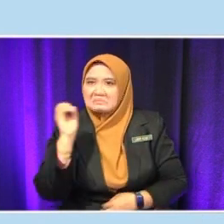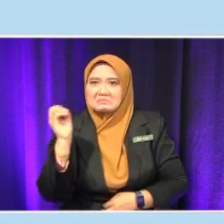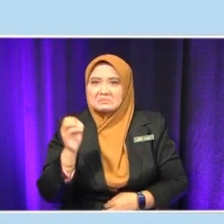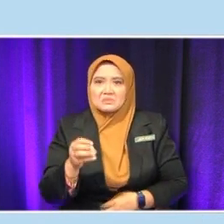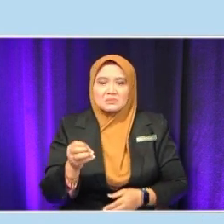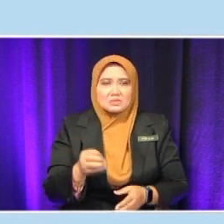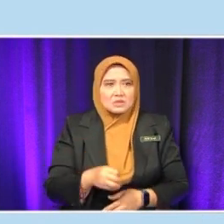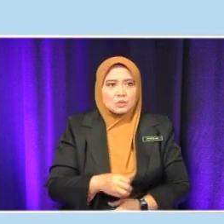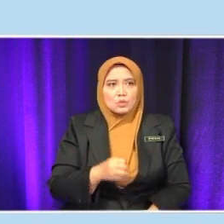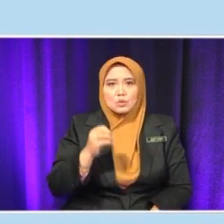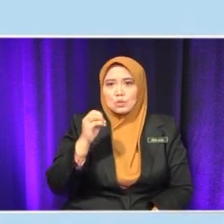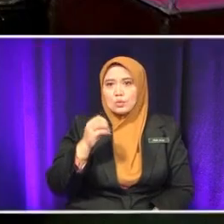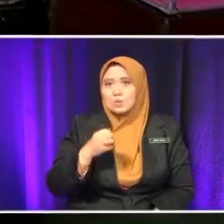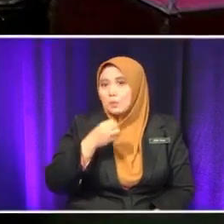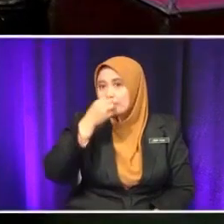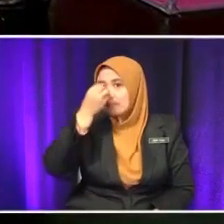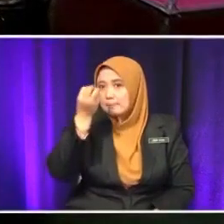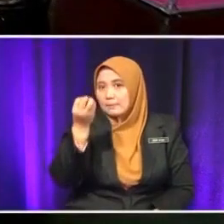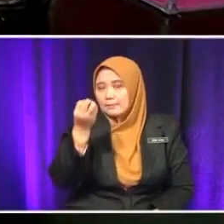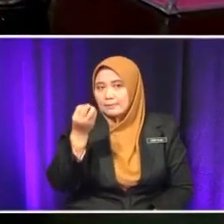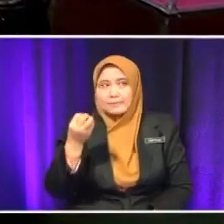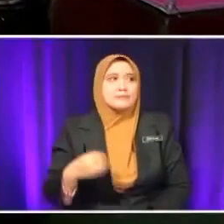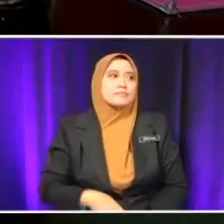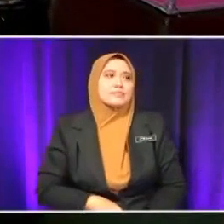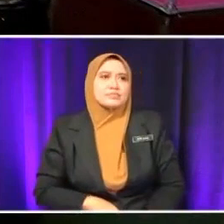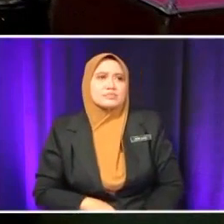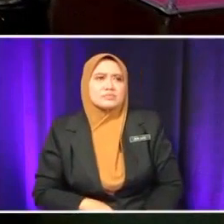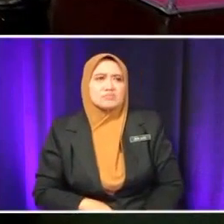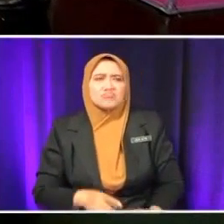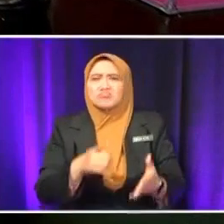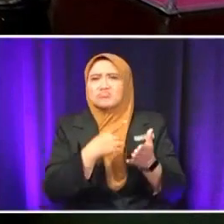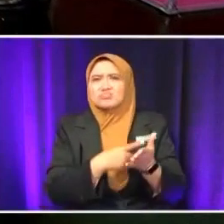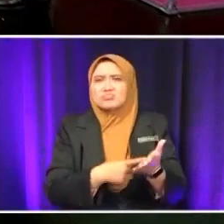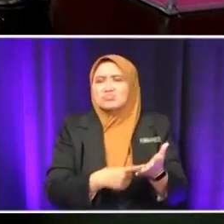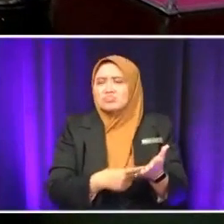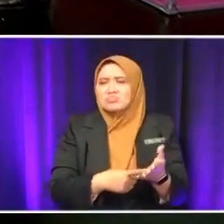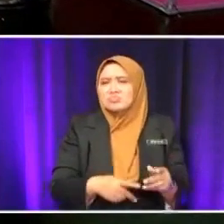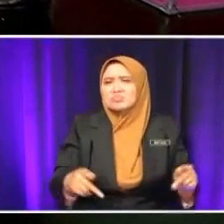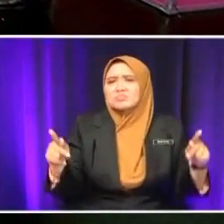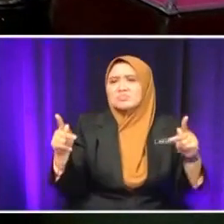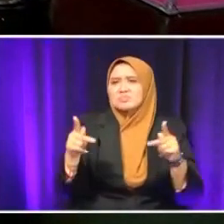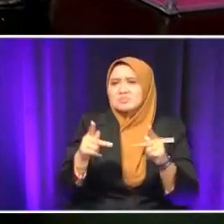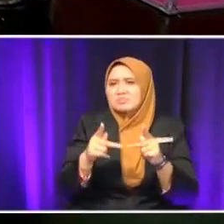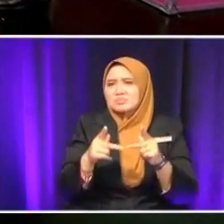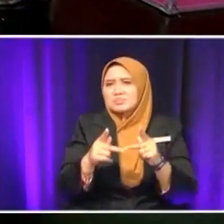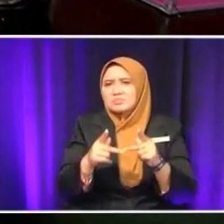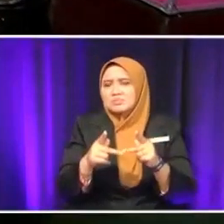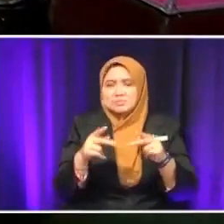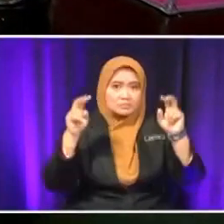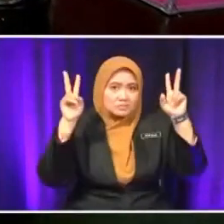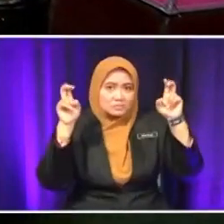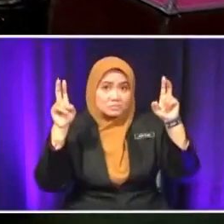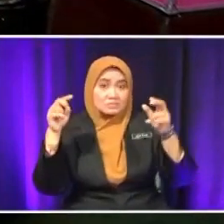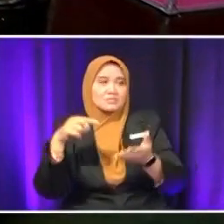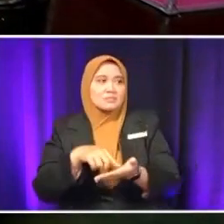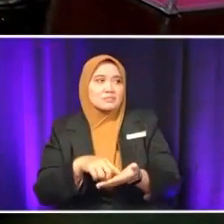jantung. Cikgu, tapi apa kaitan sistem salur darah dengan topik kita hari ini, cikgu? Ya, inilah nama dia elemen